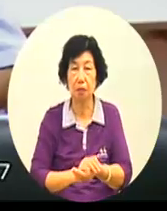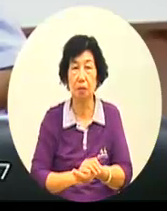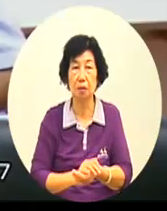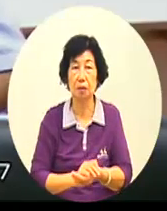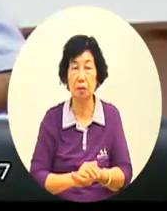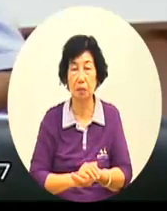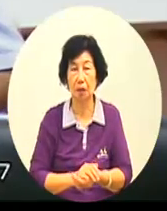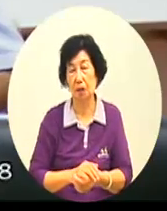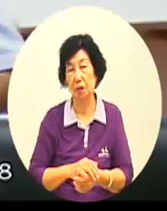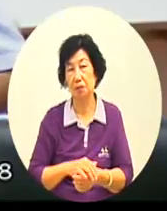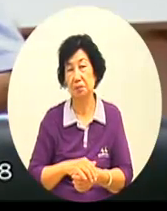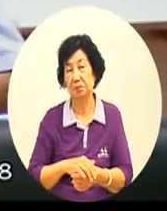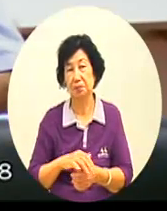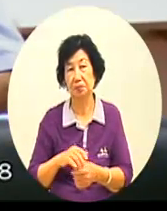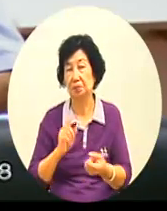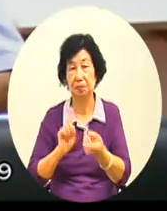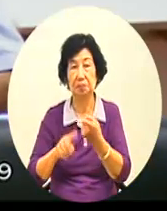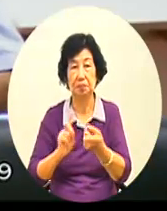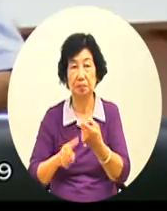不可能啊。